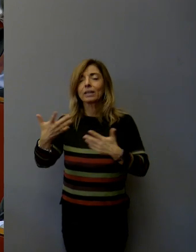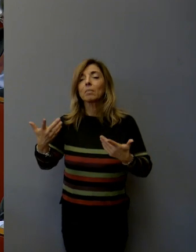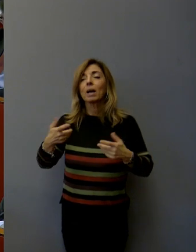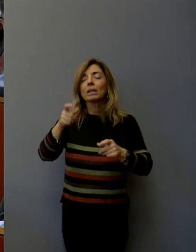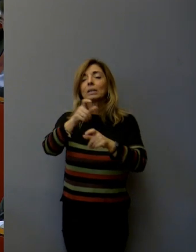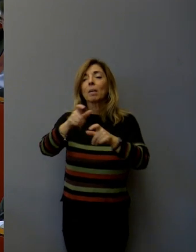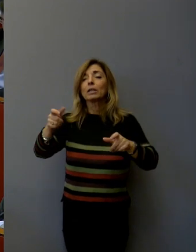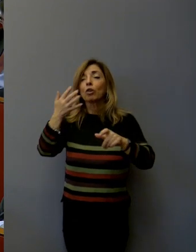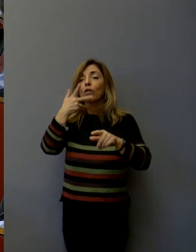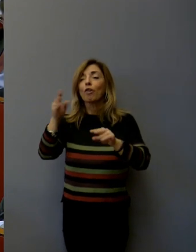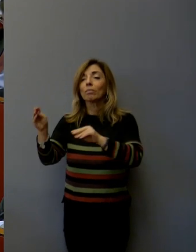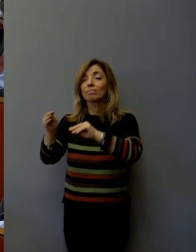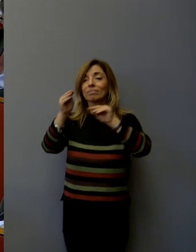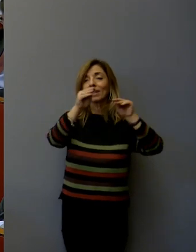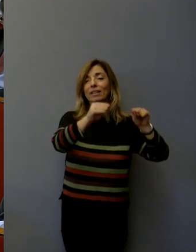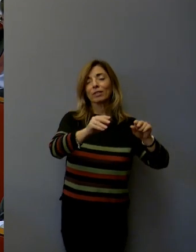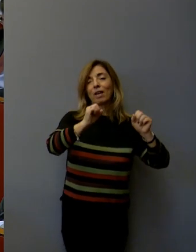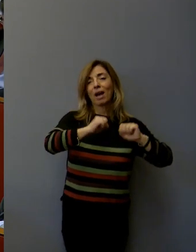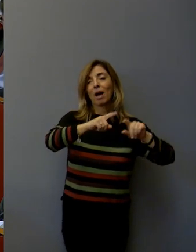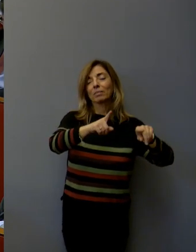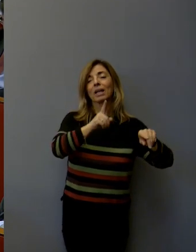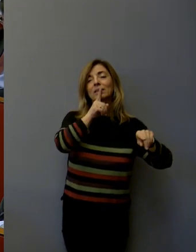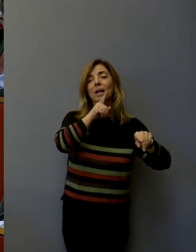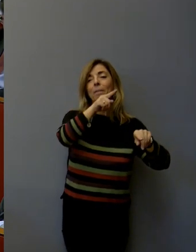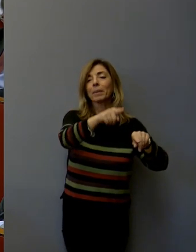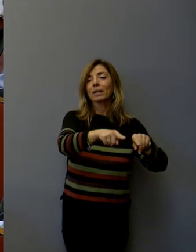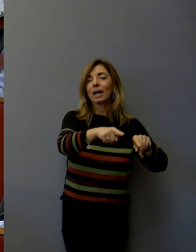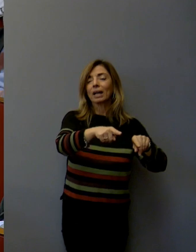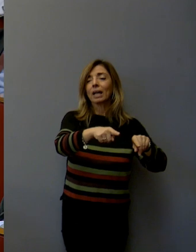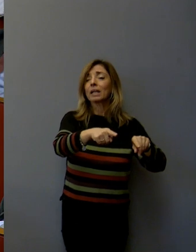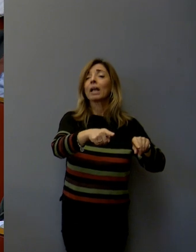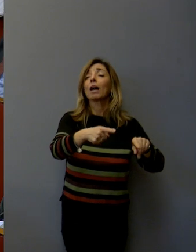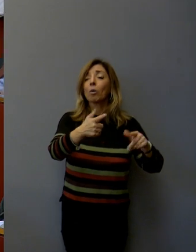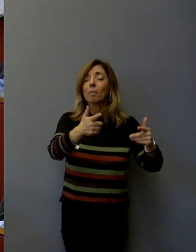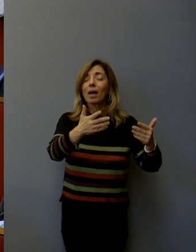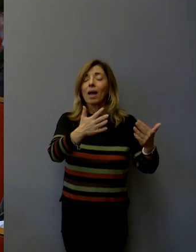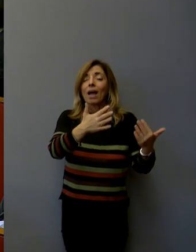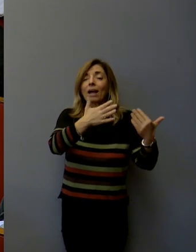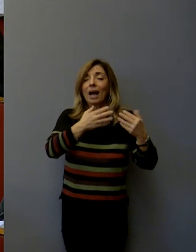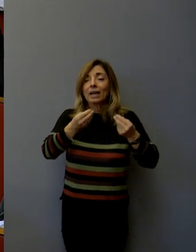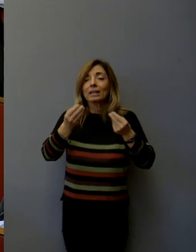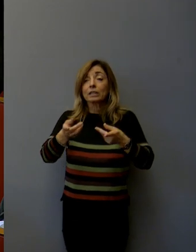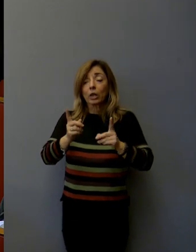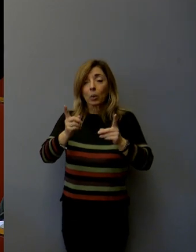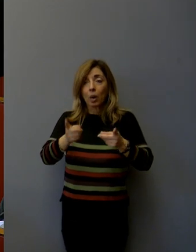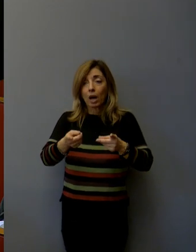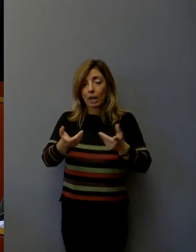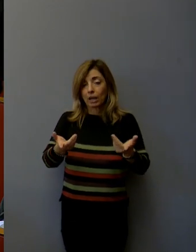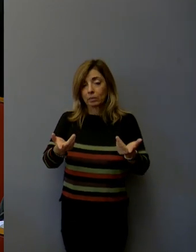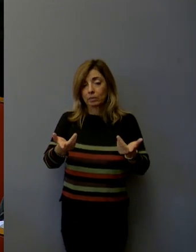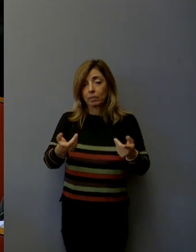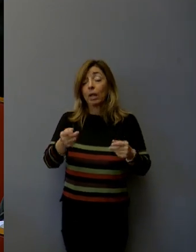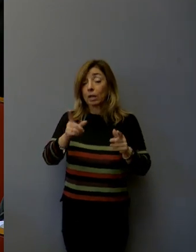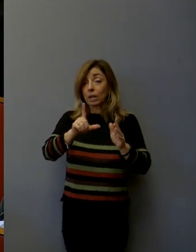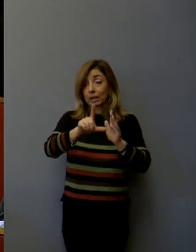trasferirsi a Sampierdarena di pensare che tra un anno o due lo possono fare il tempo non ha una variabile che non